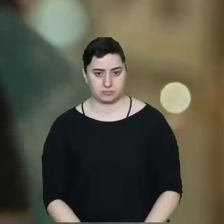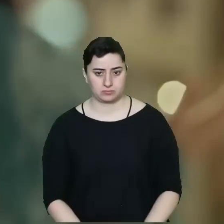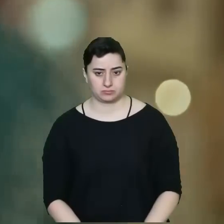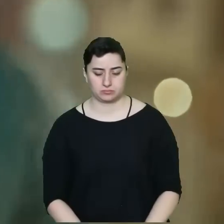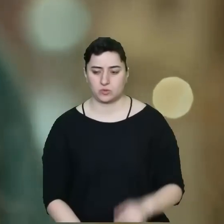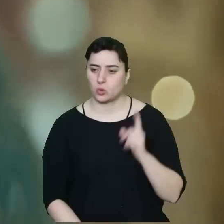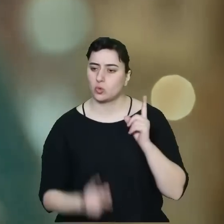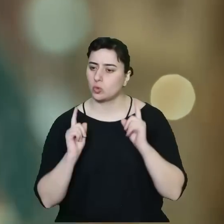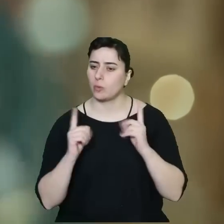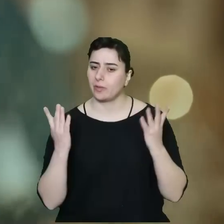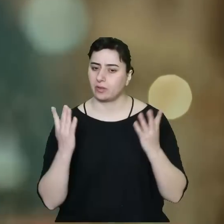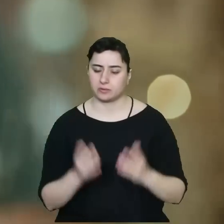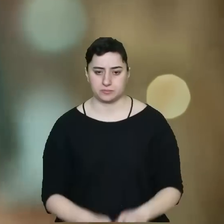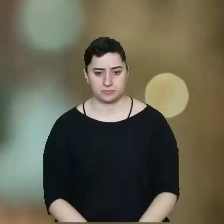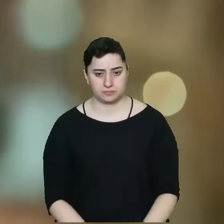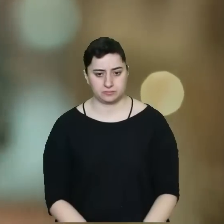Tövbeler